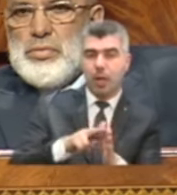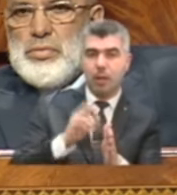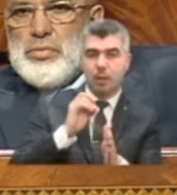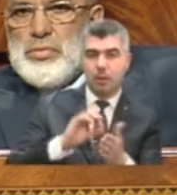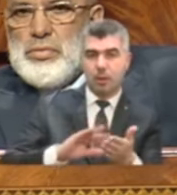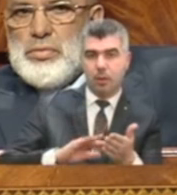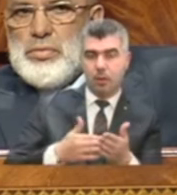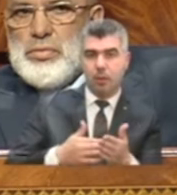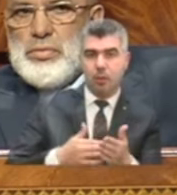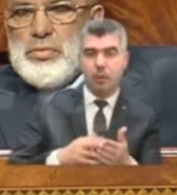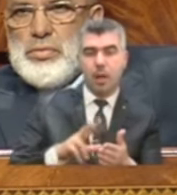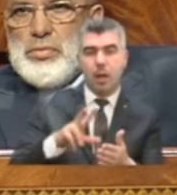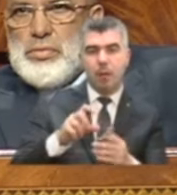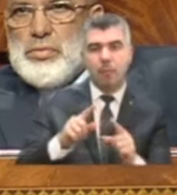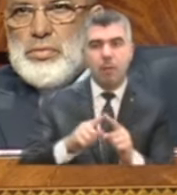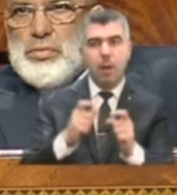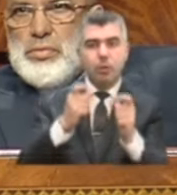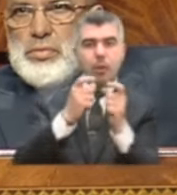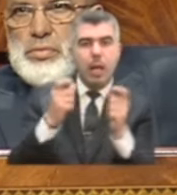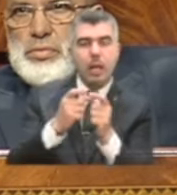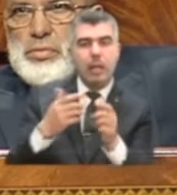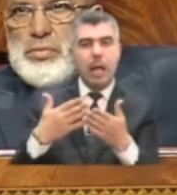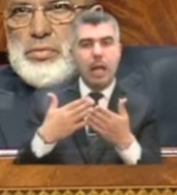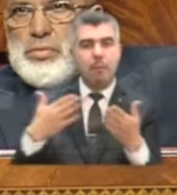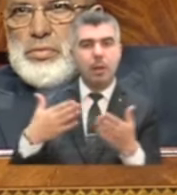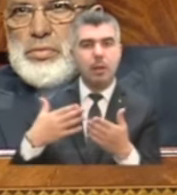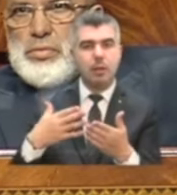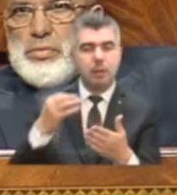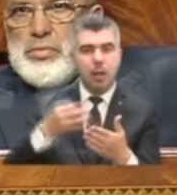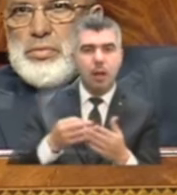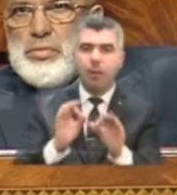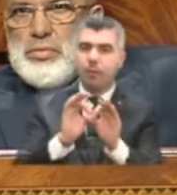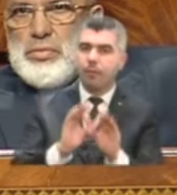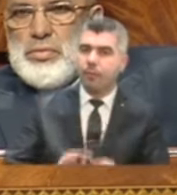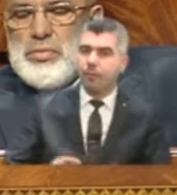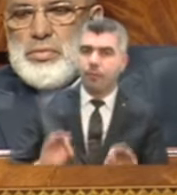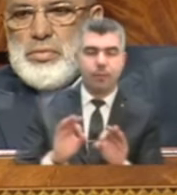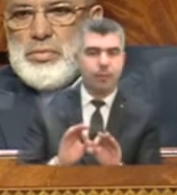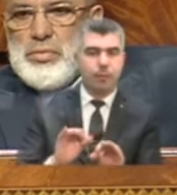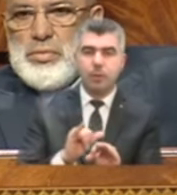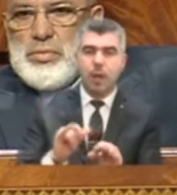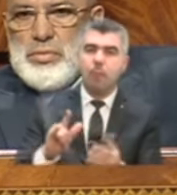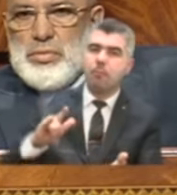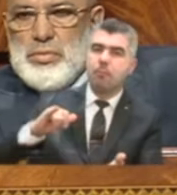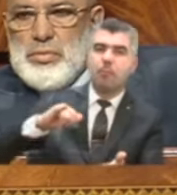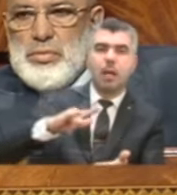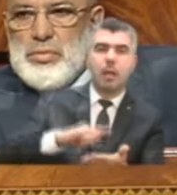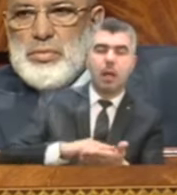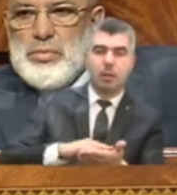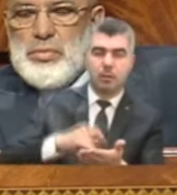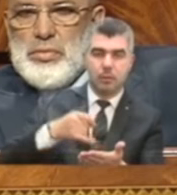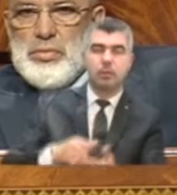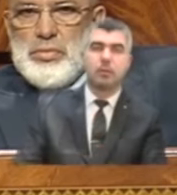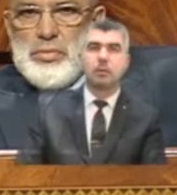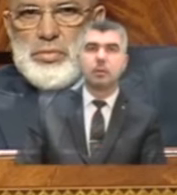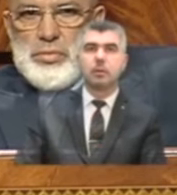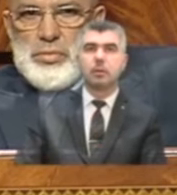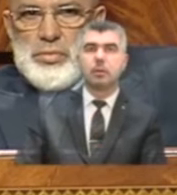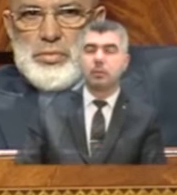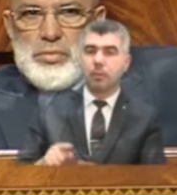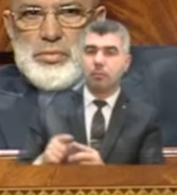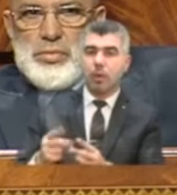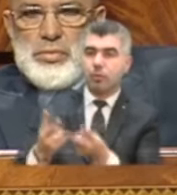كاينش شركات كبرى، ما كاينش يعني معامل، إلا المطارات اللي كتستقطب